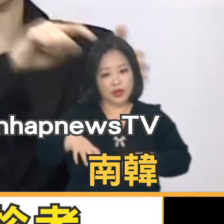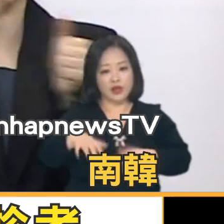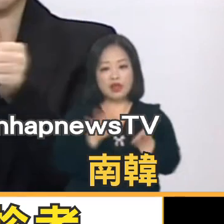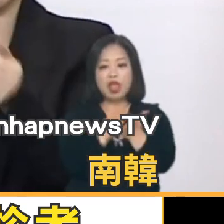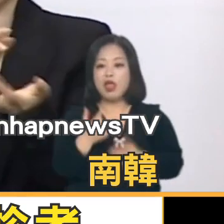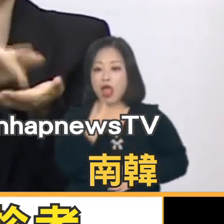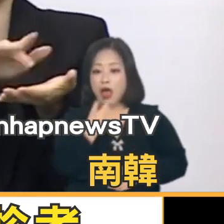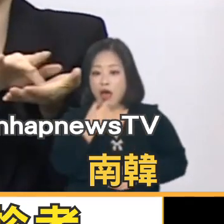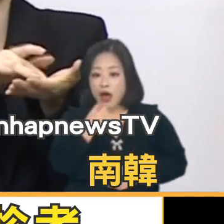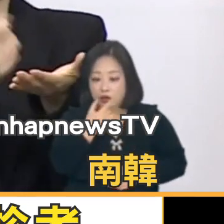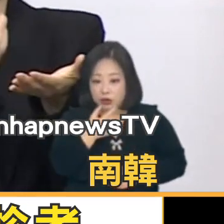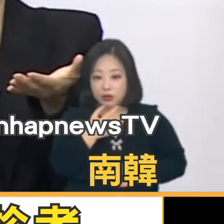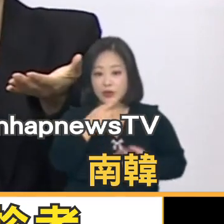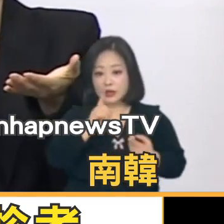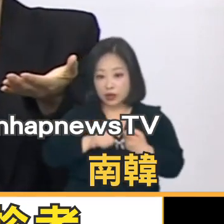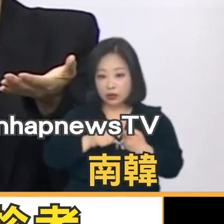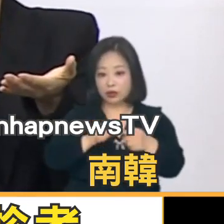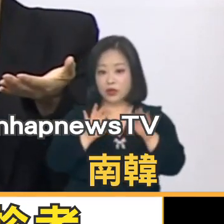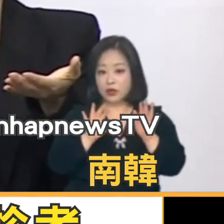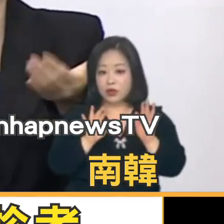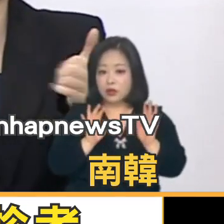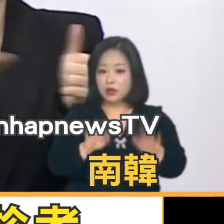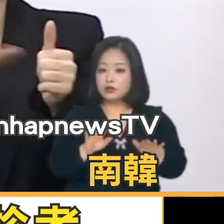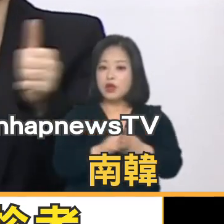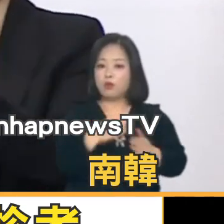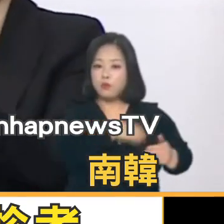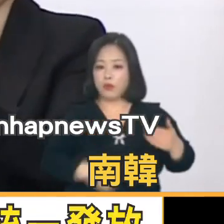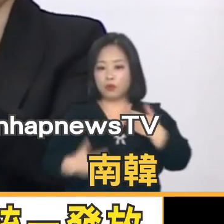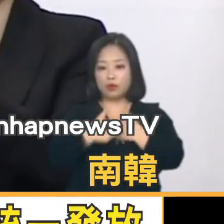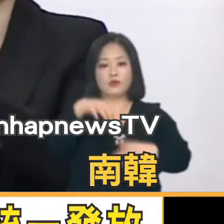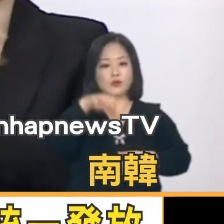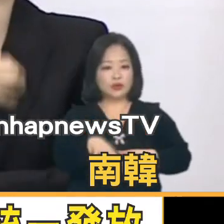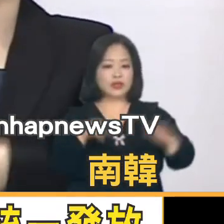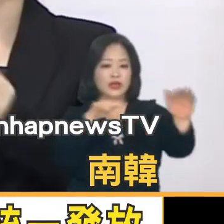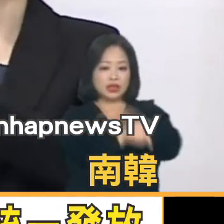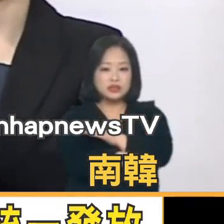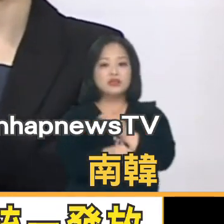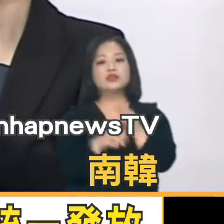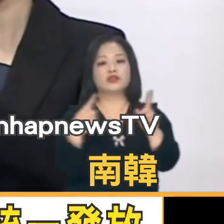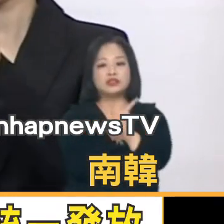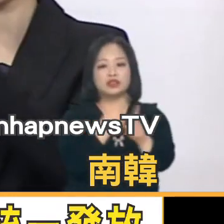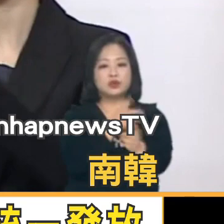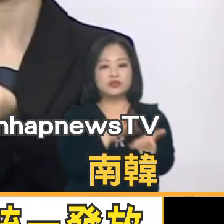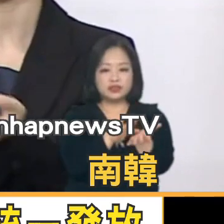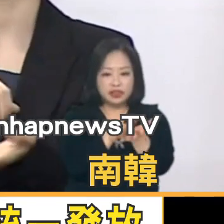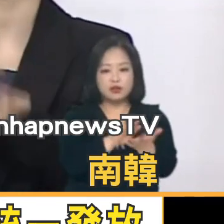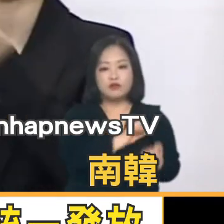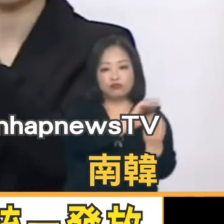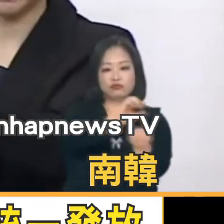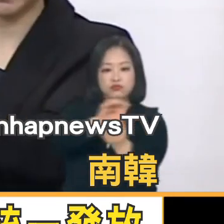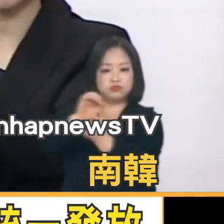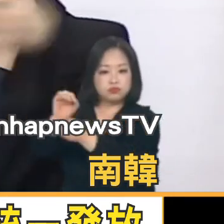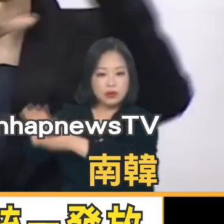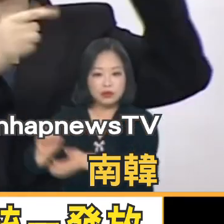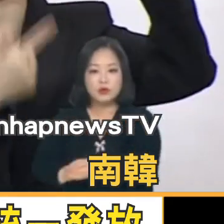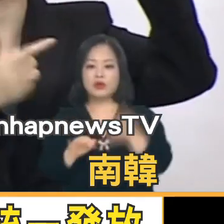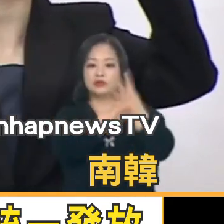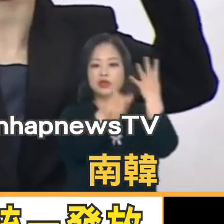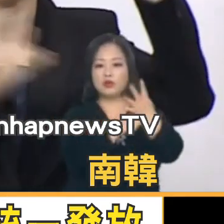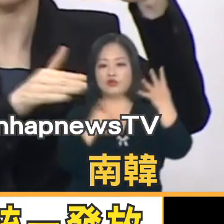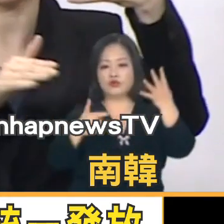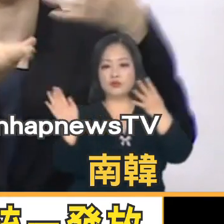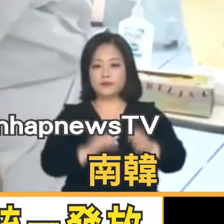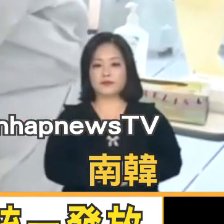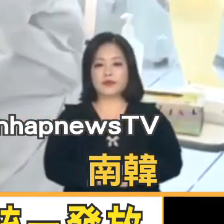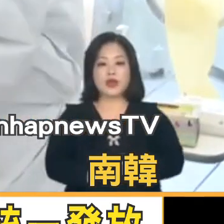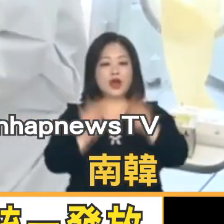는치료제적시공급을위해서보건소에치료제를선공급하고4월6일부터활용하도